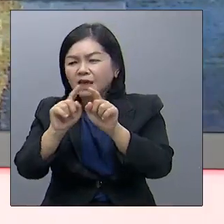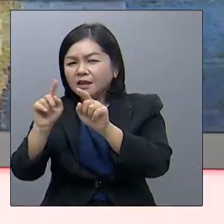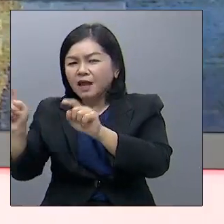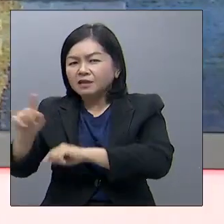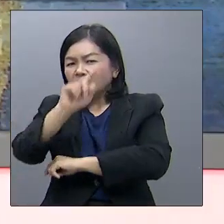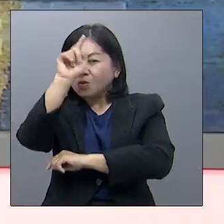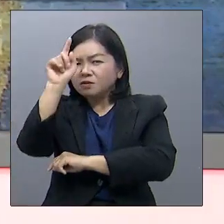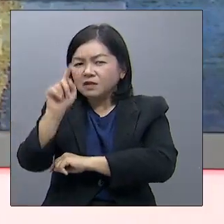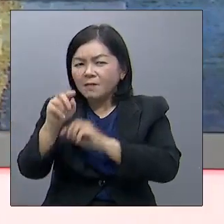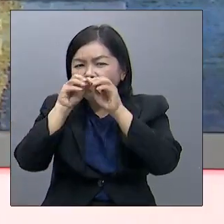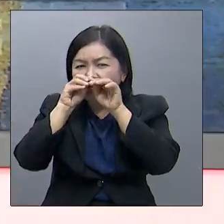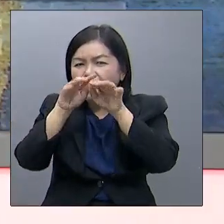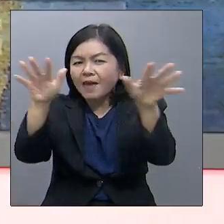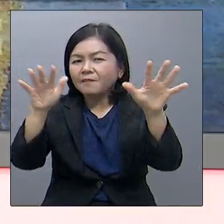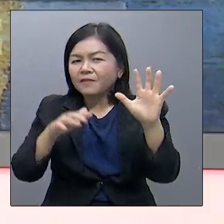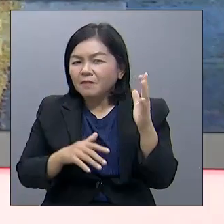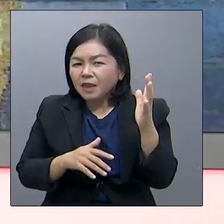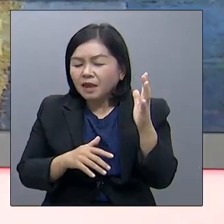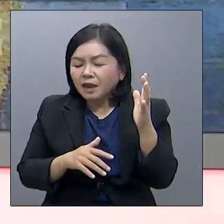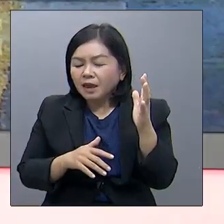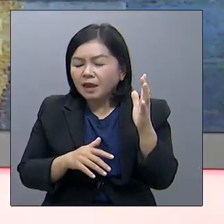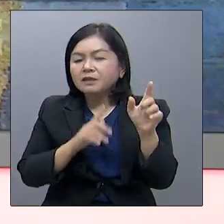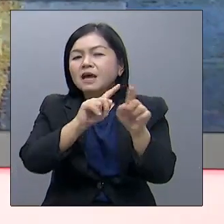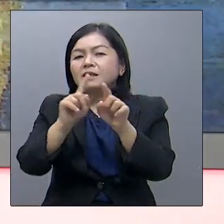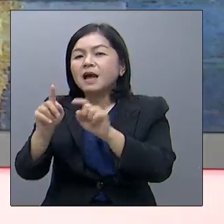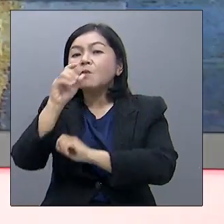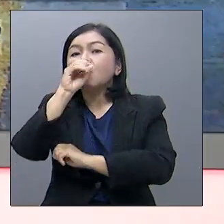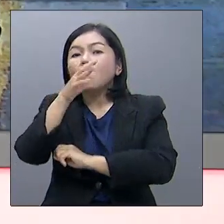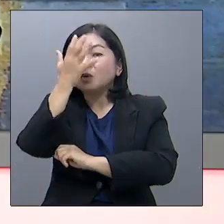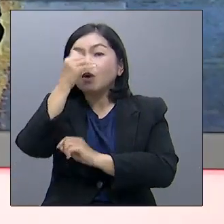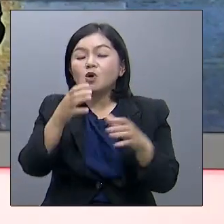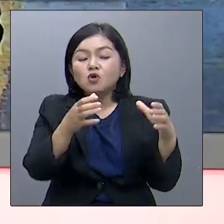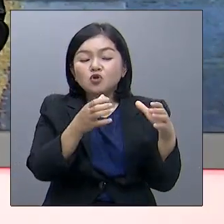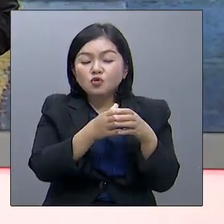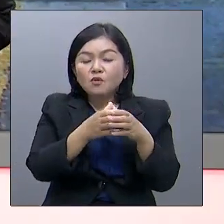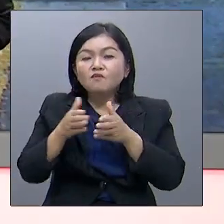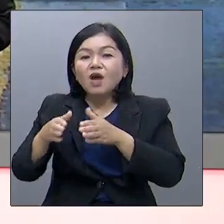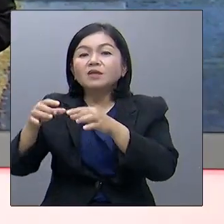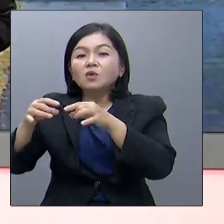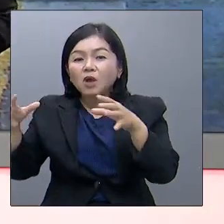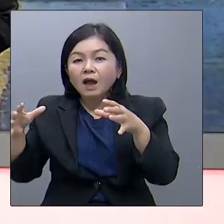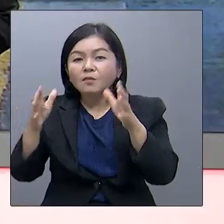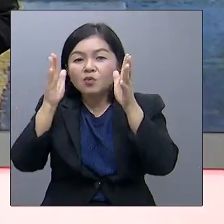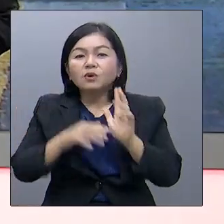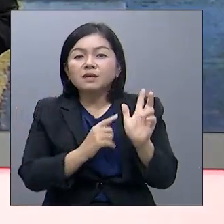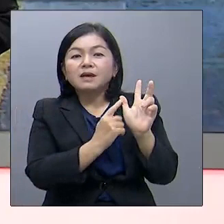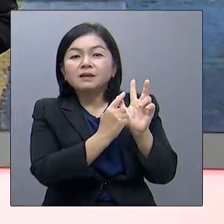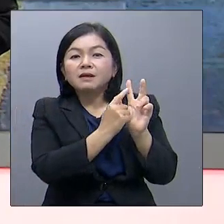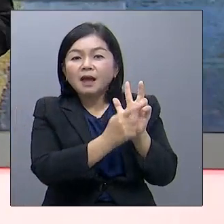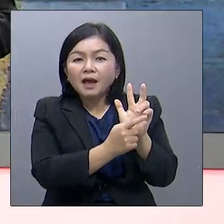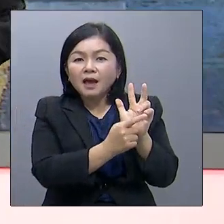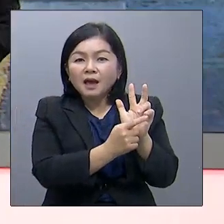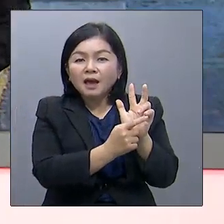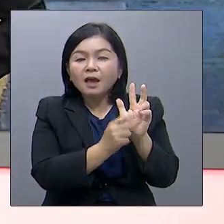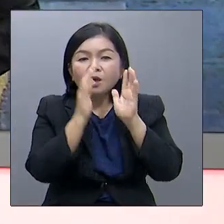ดังมากนักคอการเมืองนักวิชาการต่างก็ชี้ว่าเพราะกลุ่มบุคคลฝ่ายตรงข้ามของทั้ง 3บุคคลนี้ลดน้อยลง